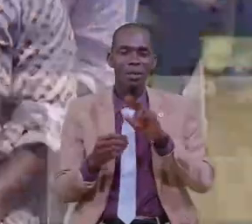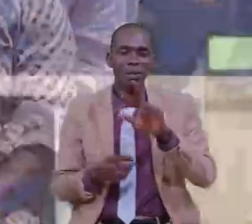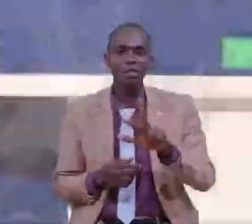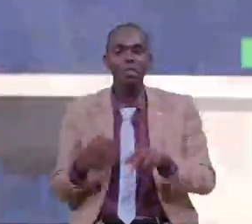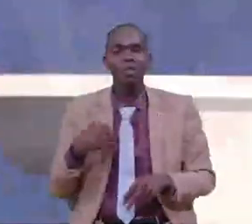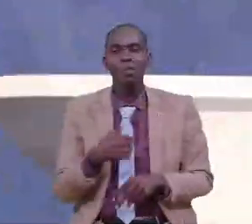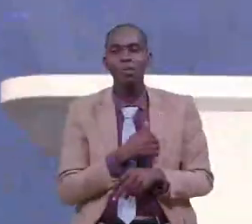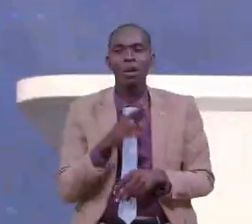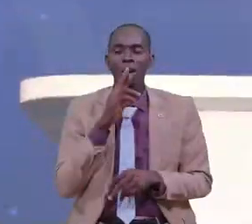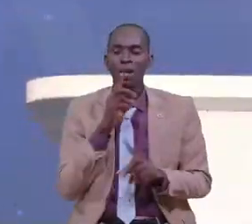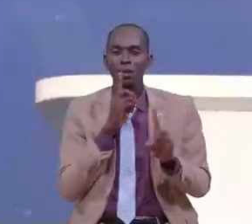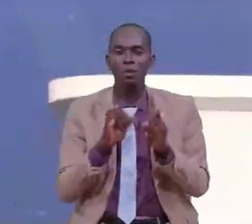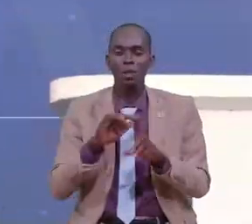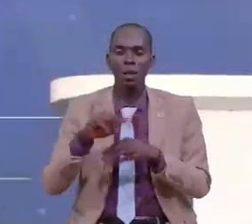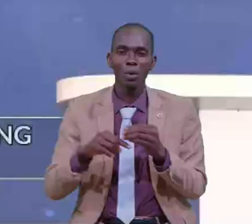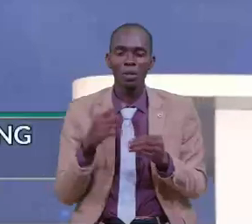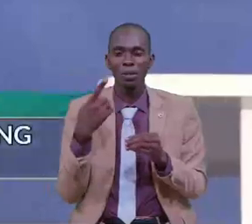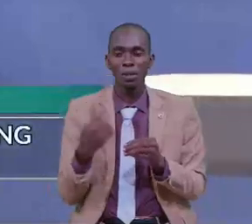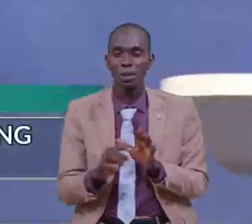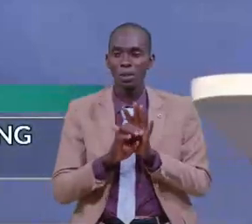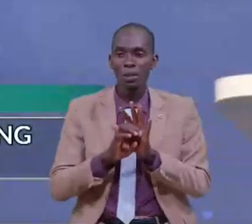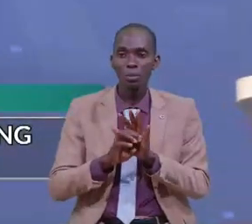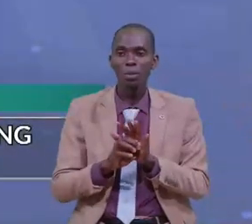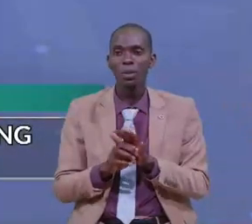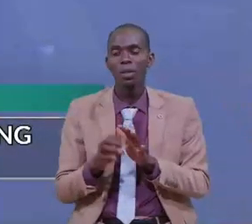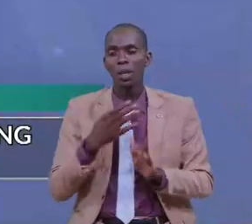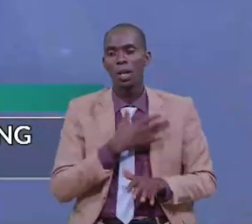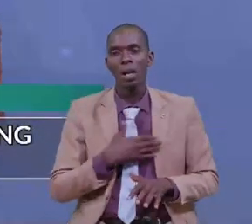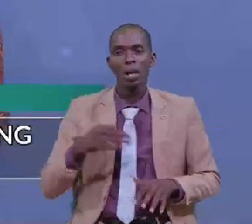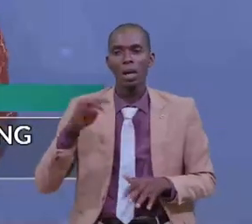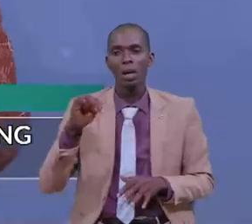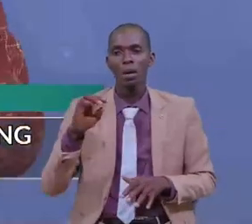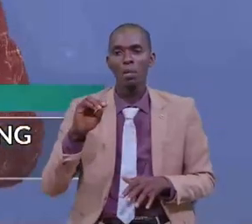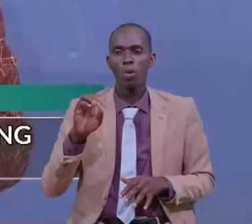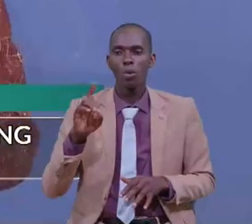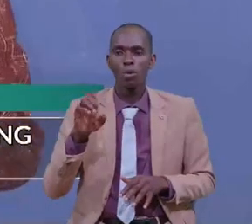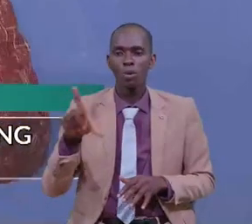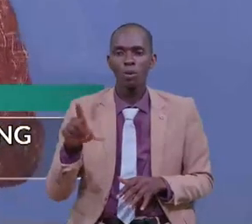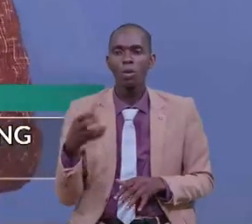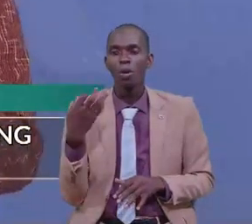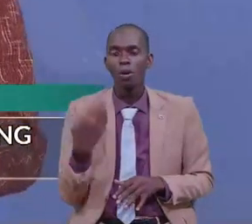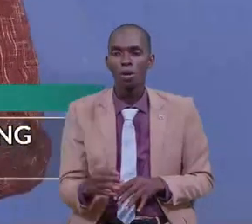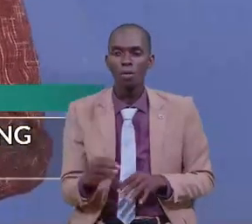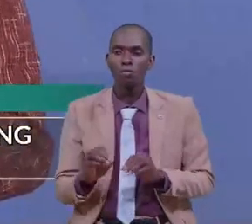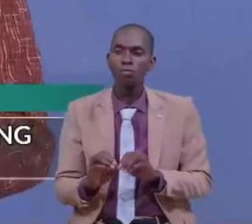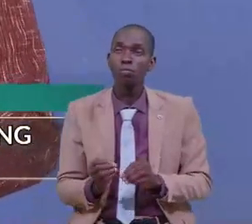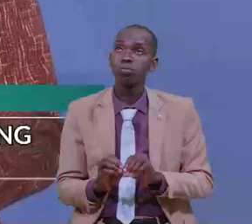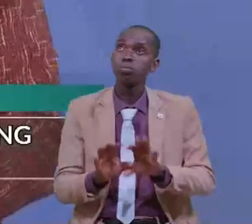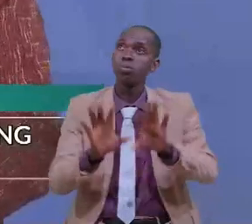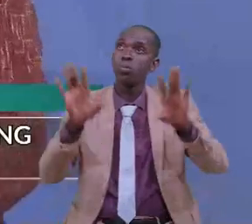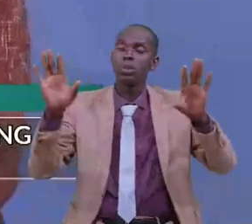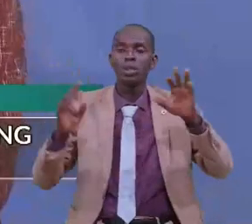Troisième point, nous parlons le modèle et le paradigme du championnat